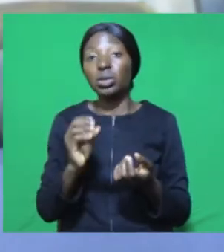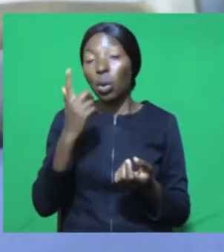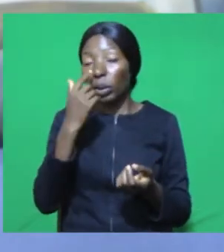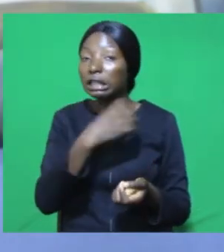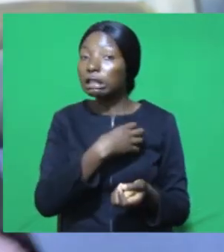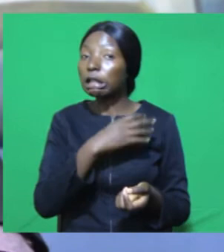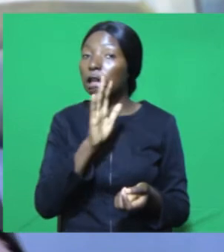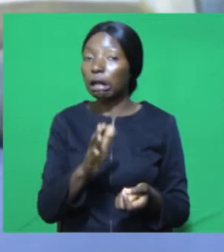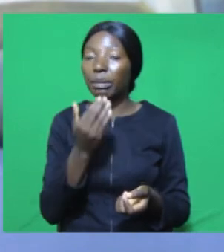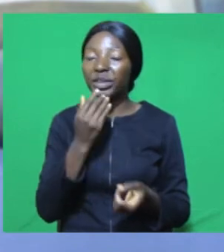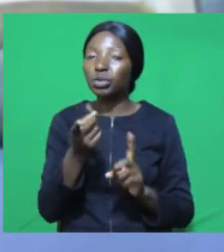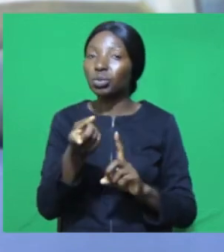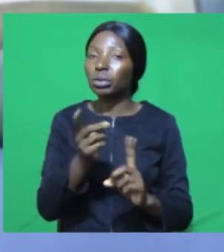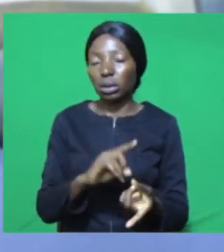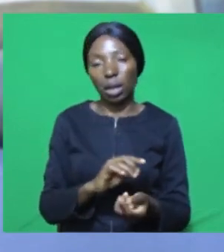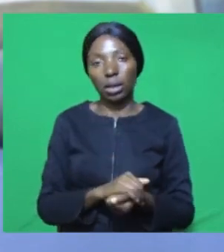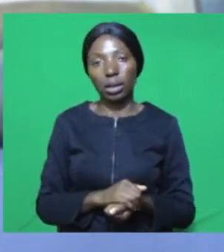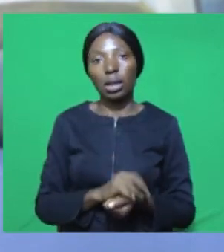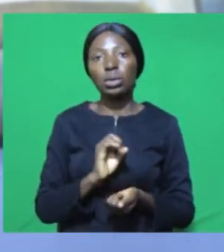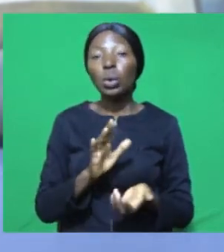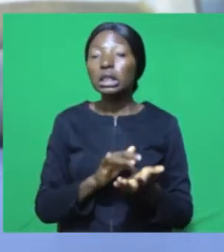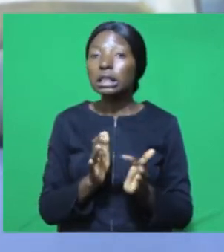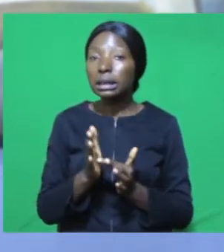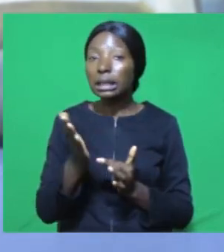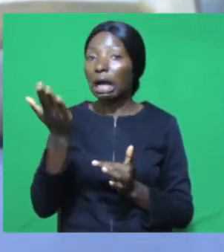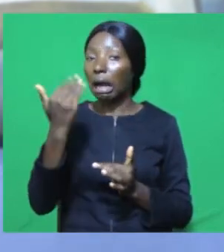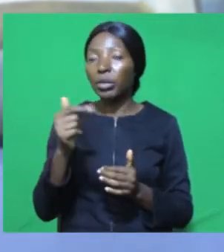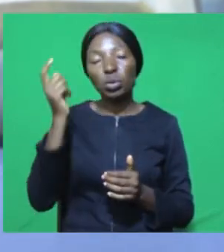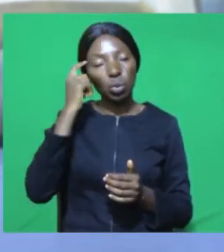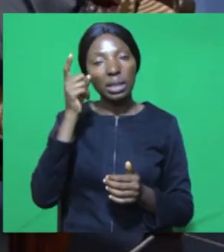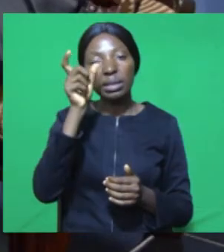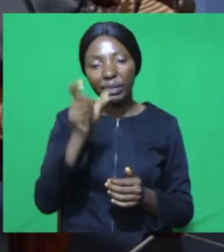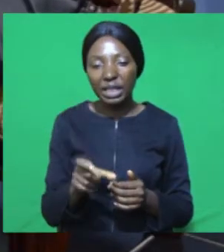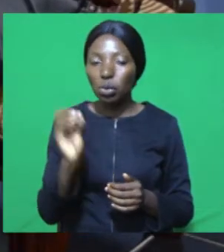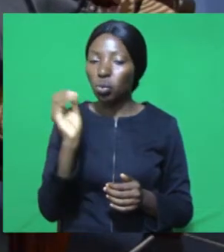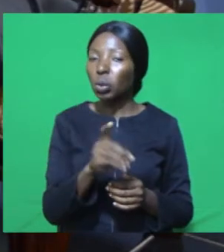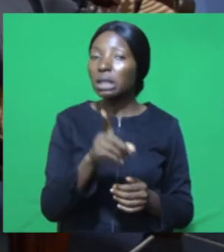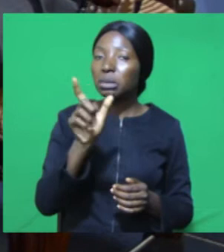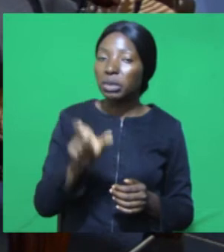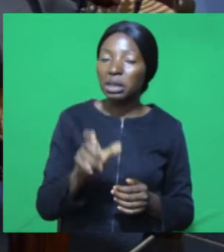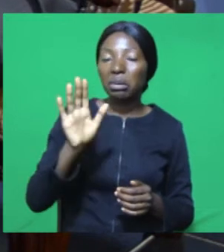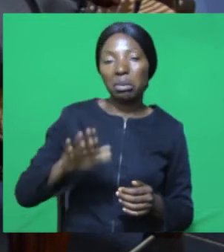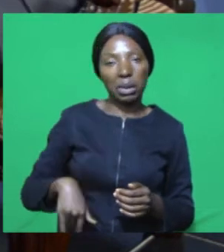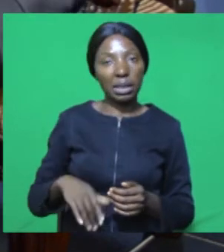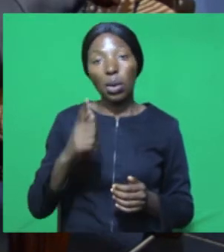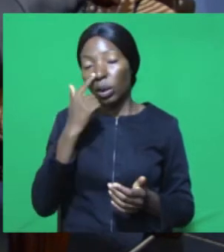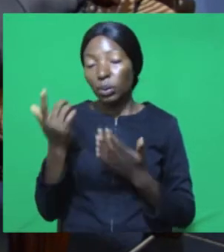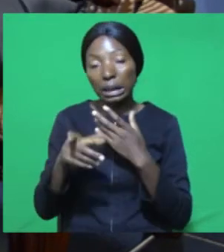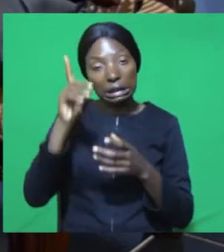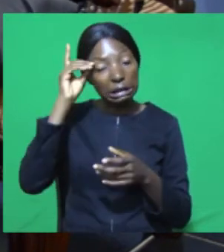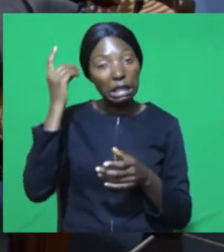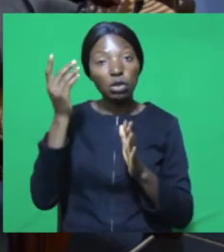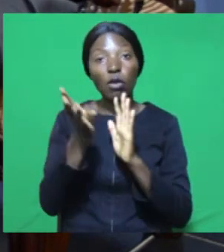saka vachaparadzwa vakadaro saka Jesu ari kuuya aakutoziva Daniel 8:14 patamboiverenga yati kuti